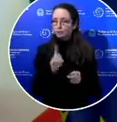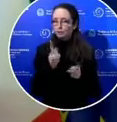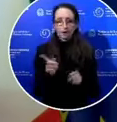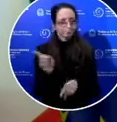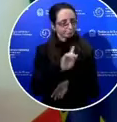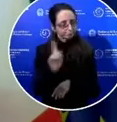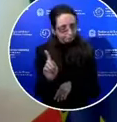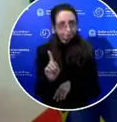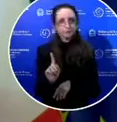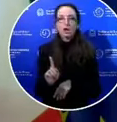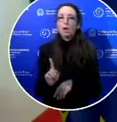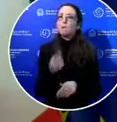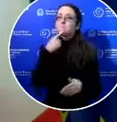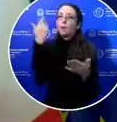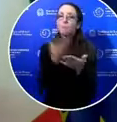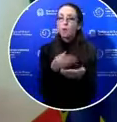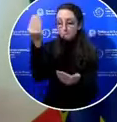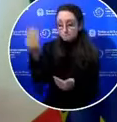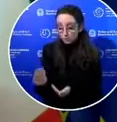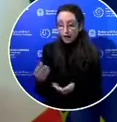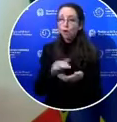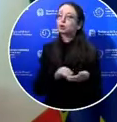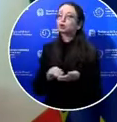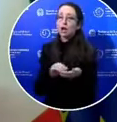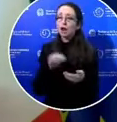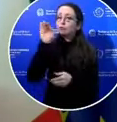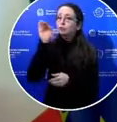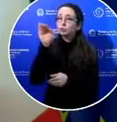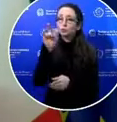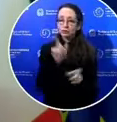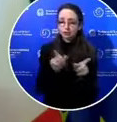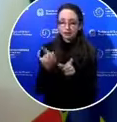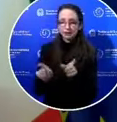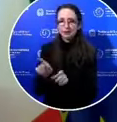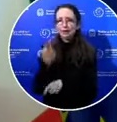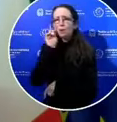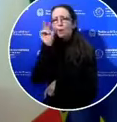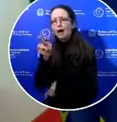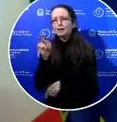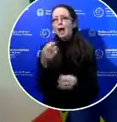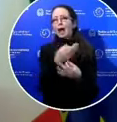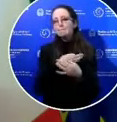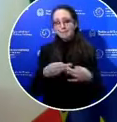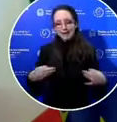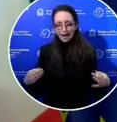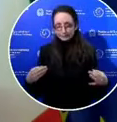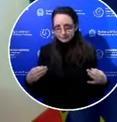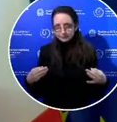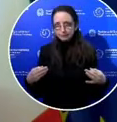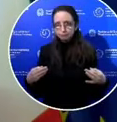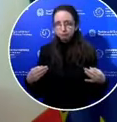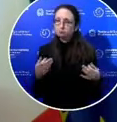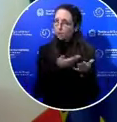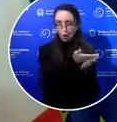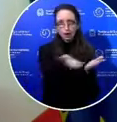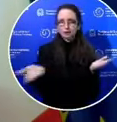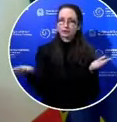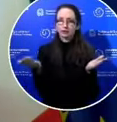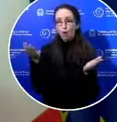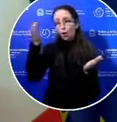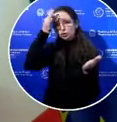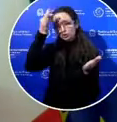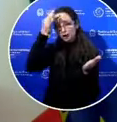proporre un modello sociale ai nostri futuri cittadini che possa guardare al bene collettivo. Il concetto che dobbiamo ripercorrere e riprendere è quello